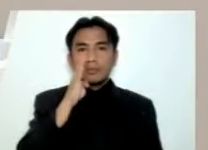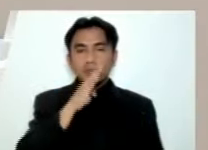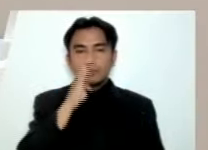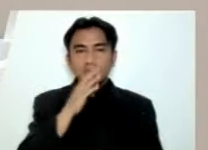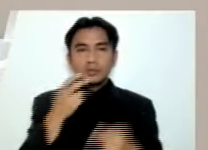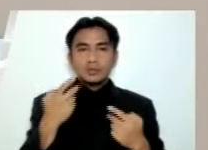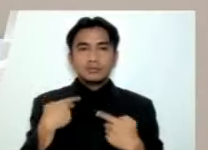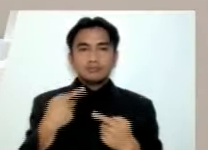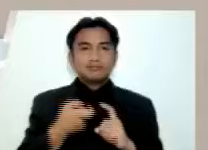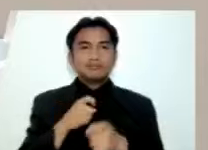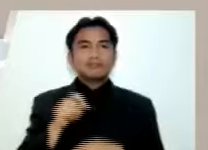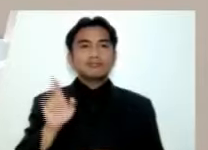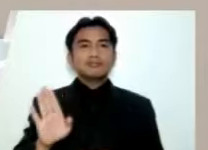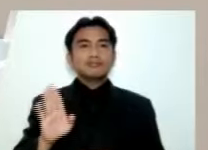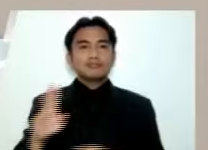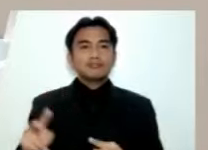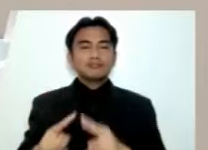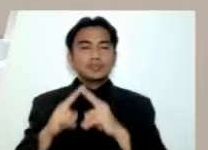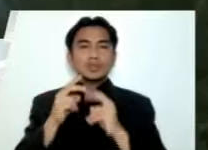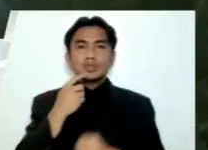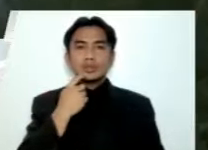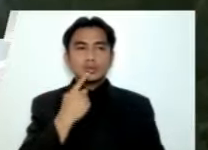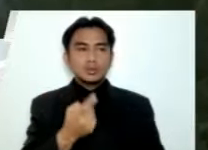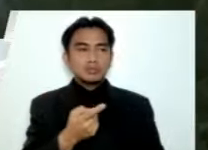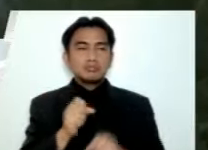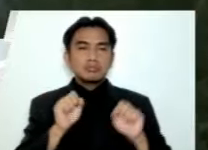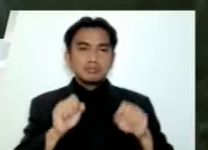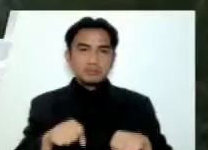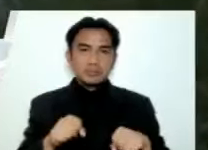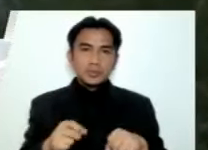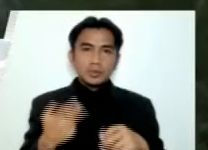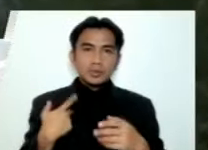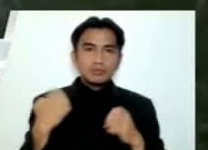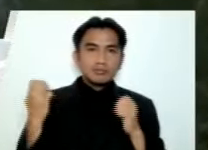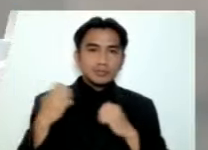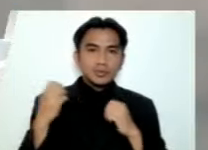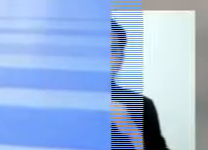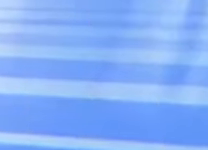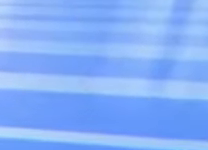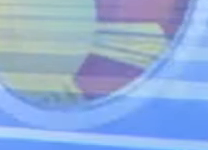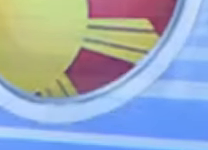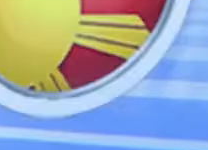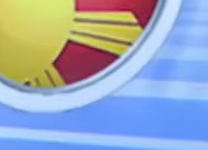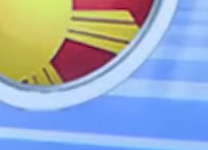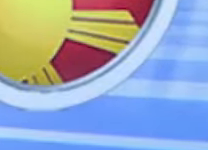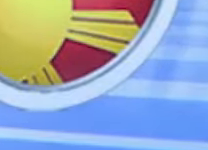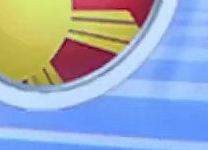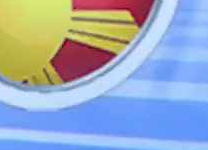Canlaon. Sabi ng VVOX, posibleng muling magkaroon ng lahar flow dahil sa mga pag-uulan.